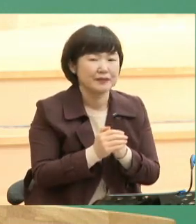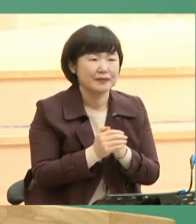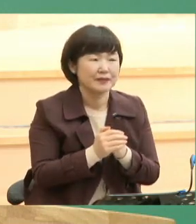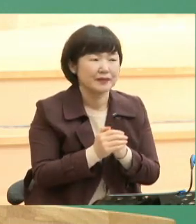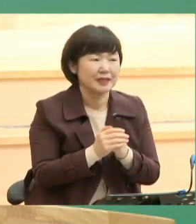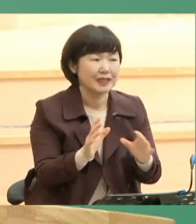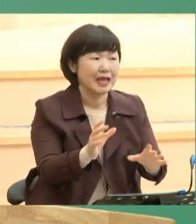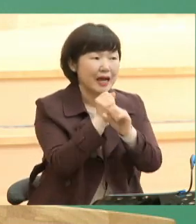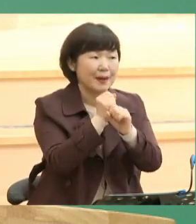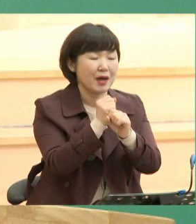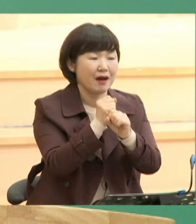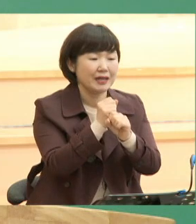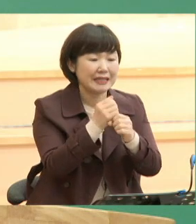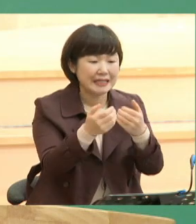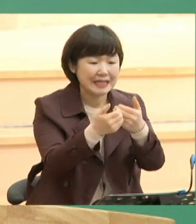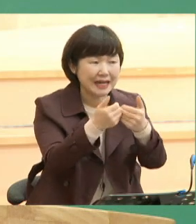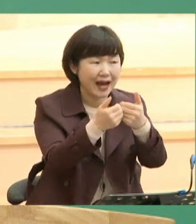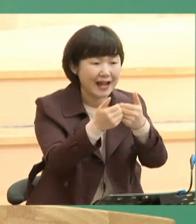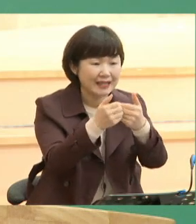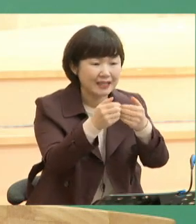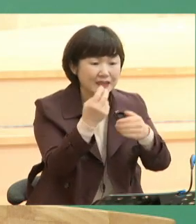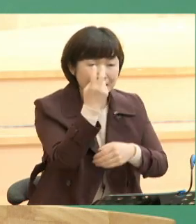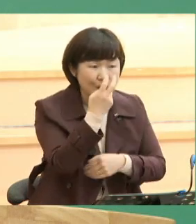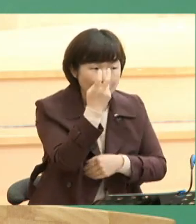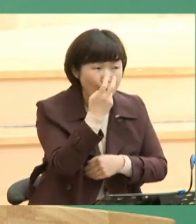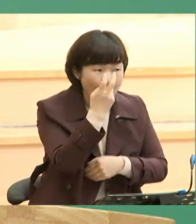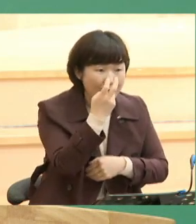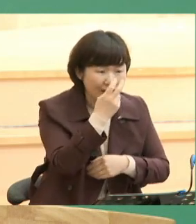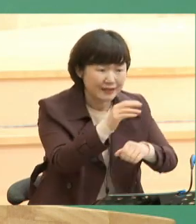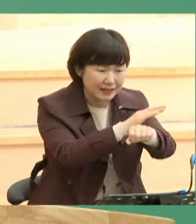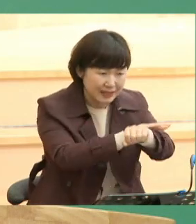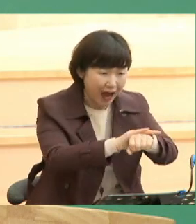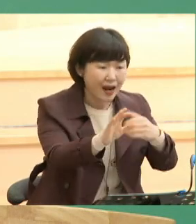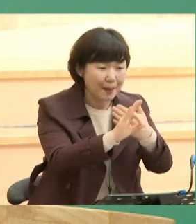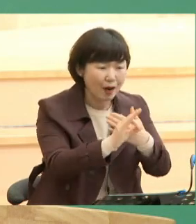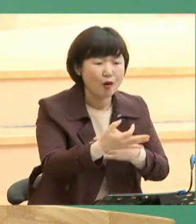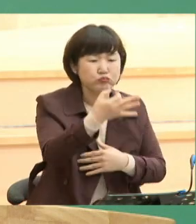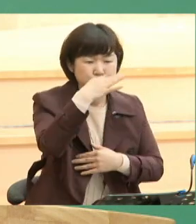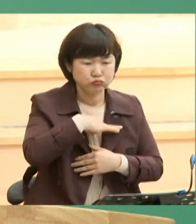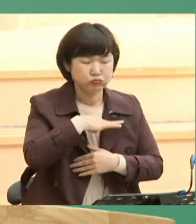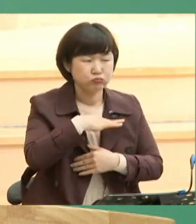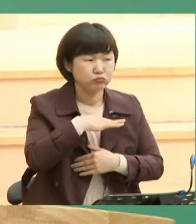갈등관리 가 돈이 되는 거라